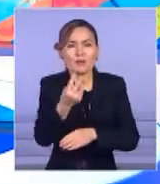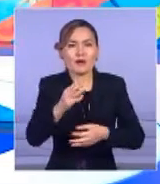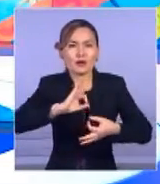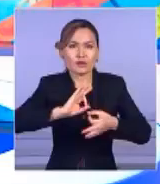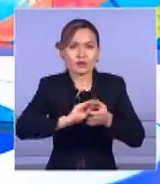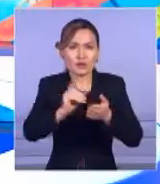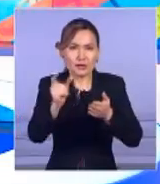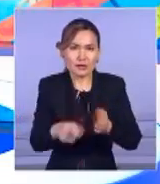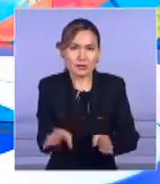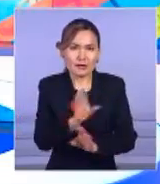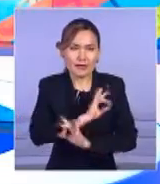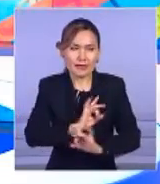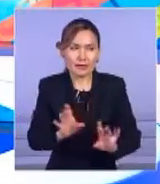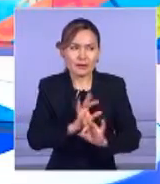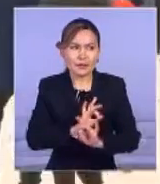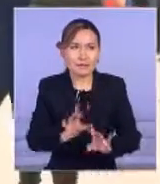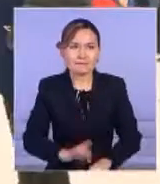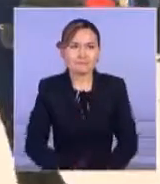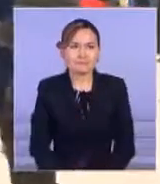Дамир Берікұлы баяндайды.